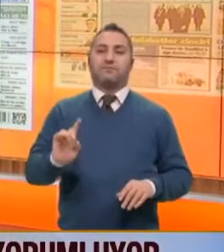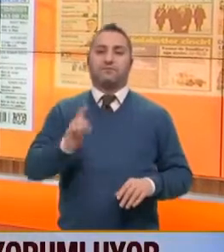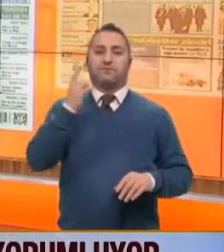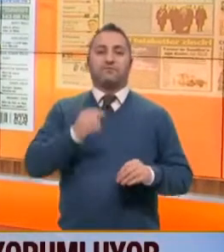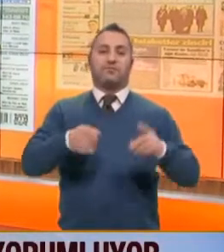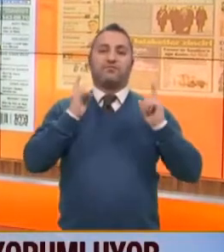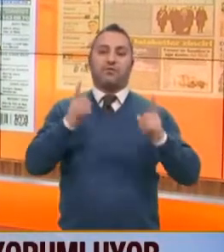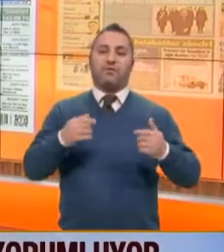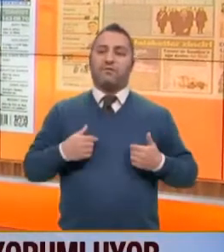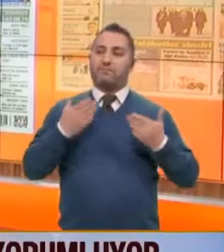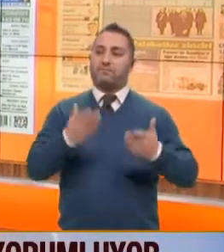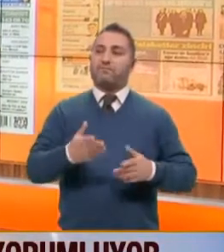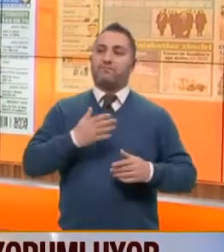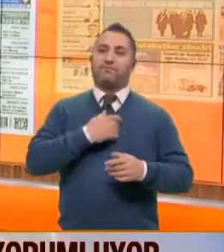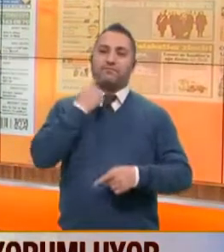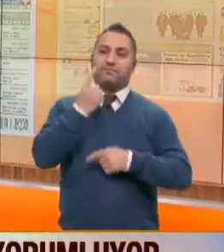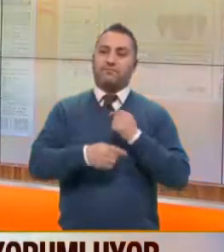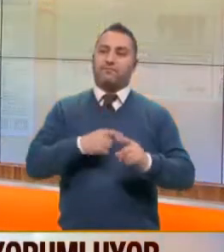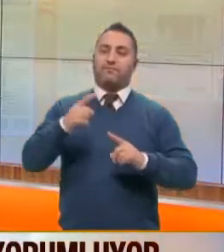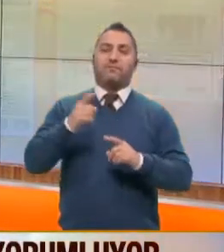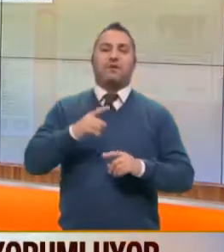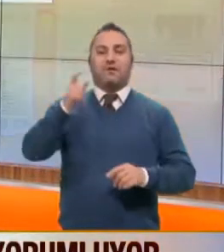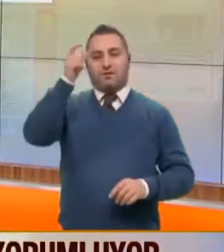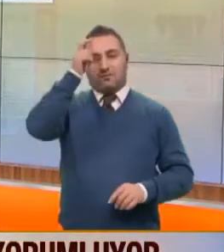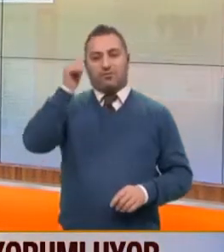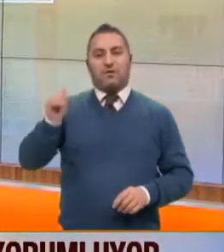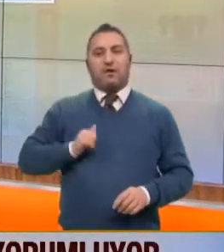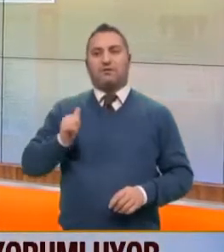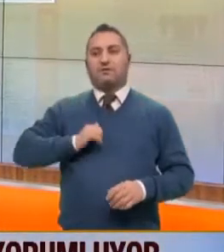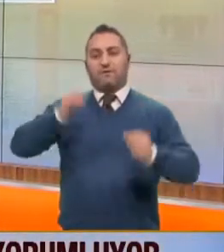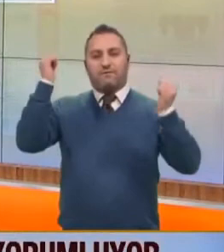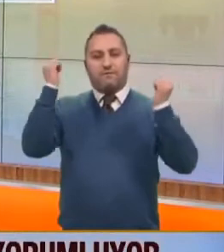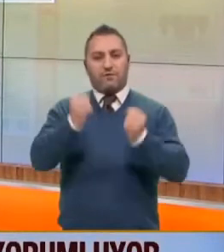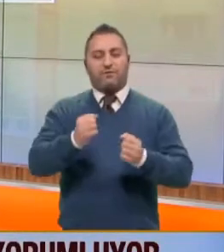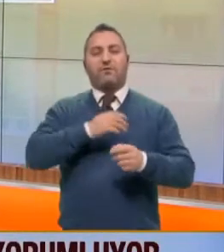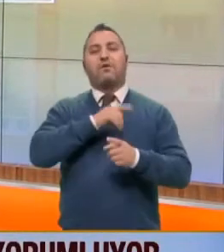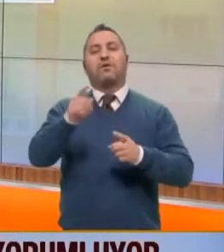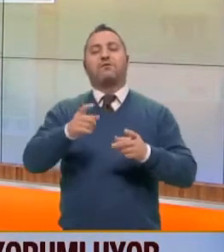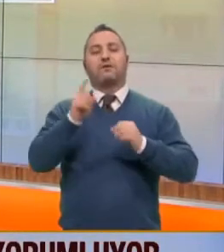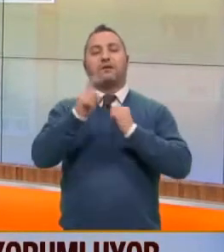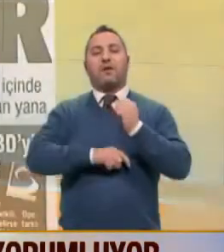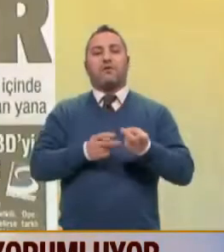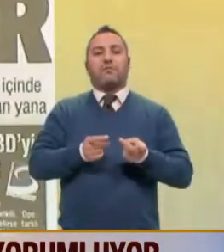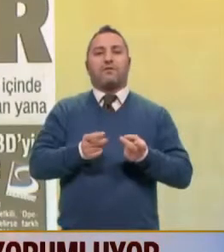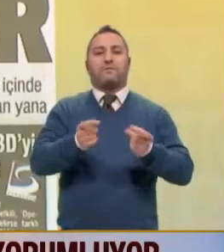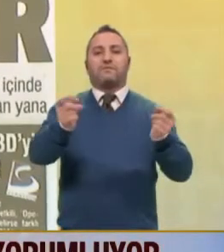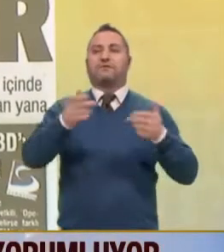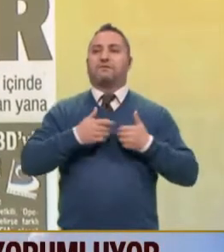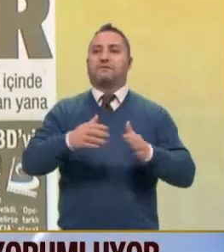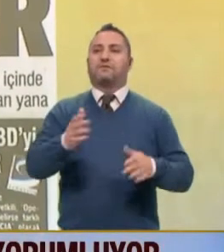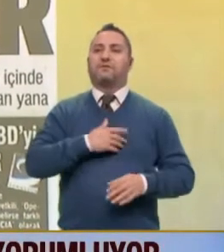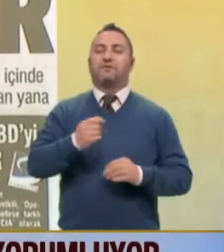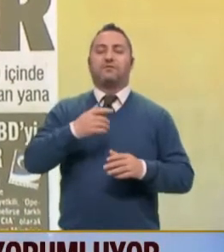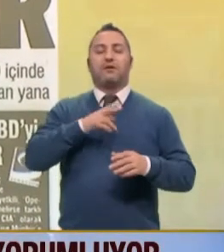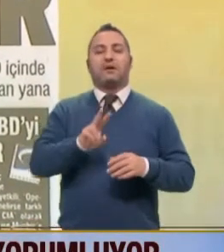geldik. Aydınlık diyor ki TSK vuruyor, teröristler kaçıyor. 72 uçakla başlayan ve karadan devam